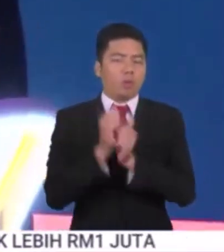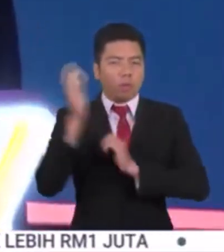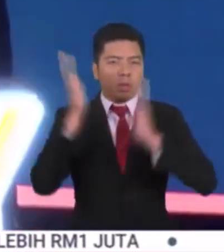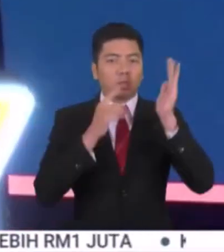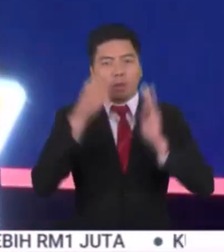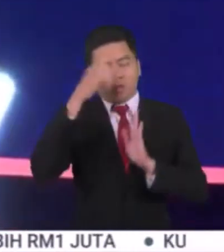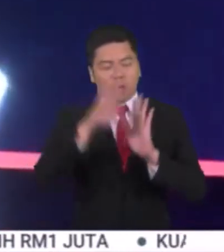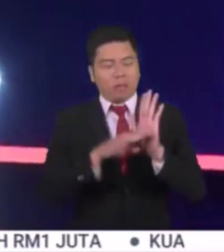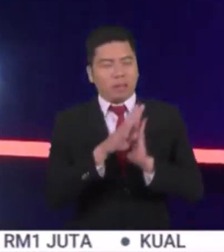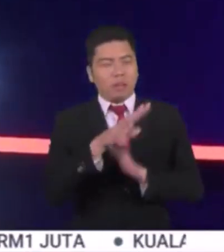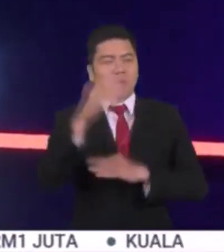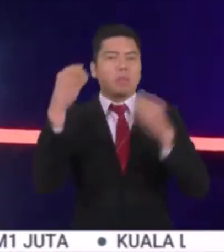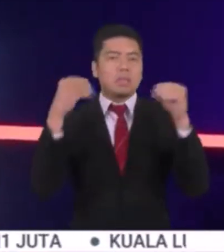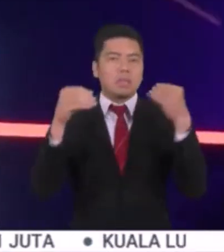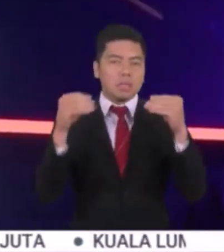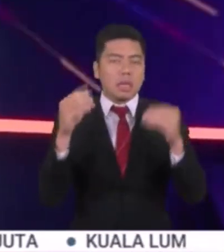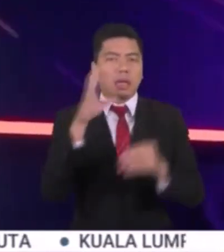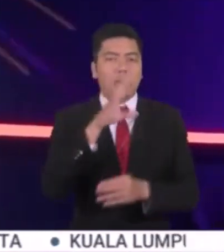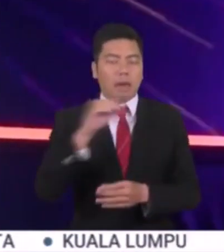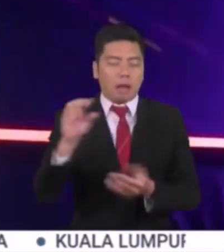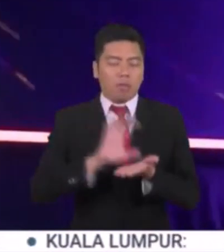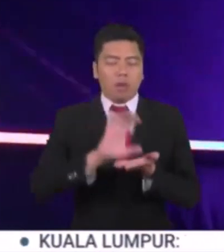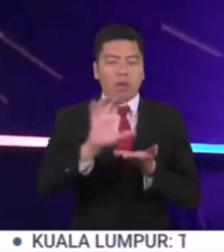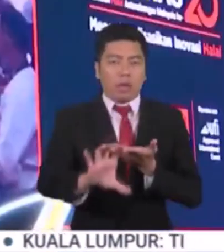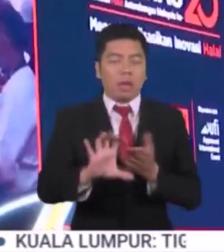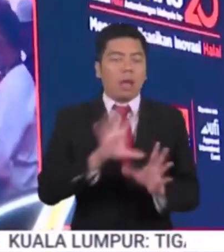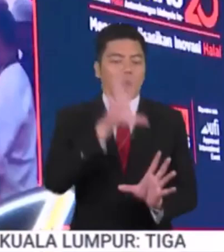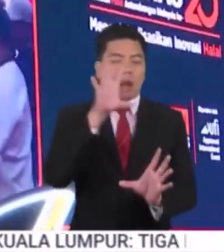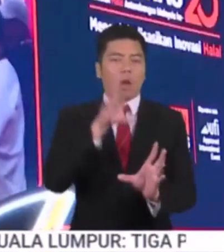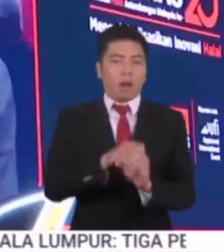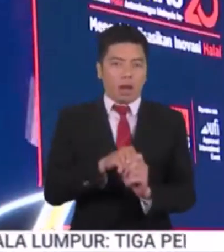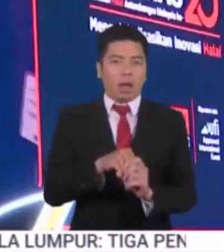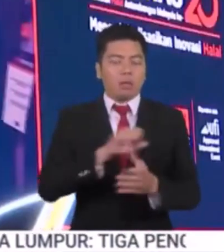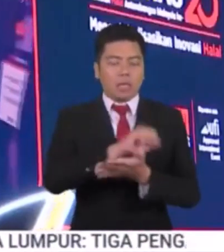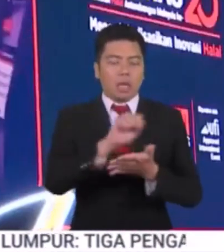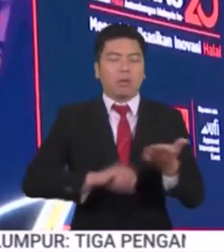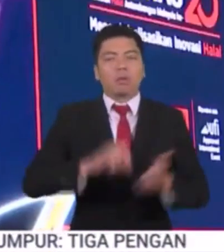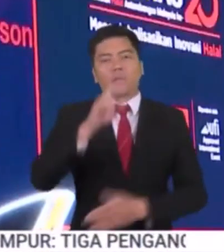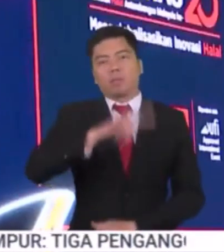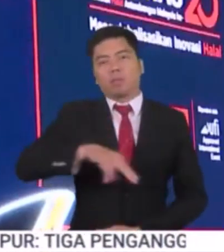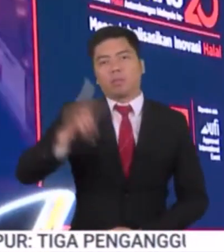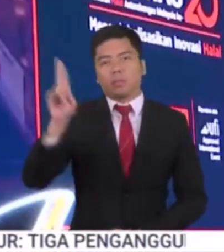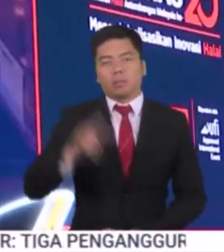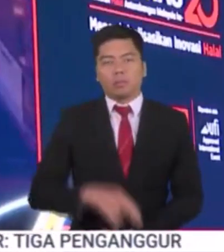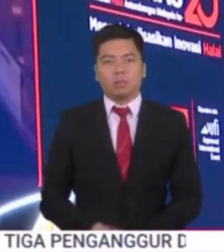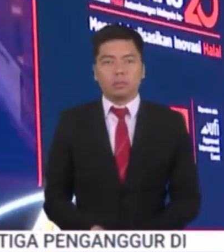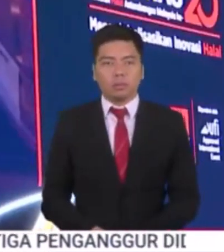bagi meningkatkan perdagangan serta pelaburan termasuk dalam sektor halal.